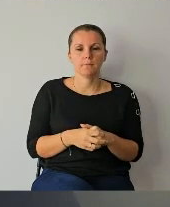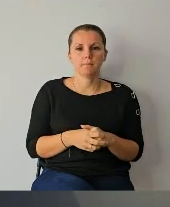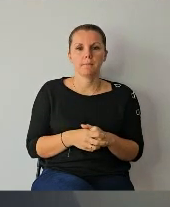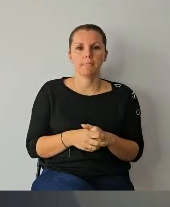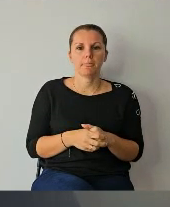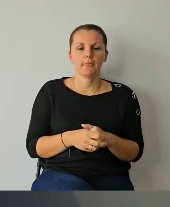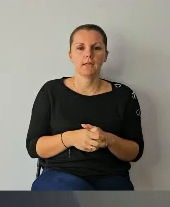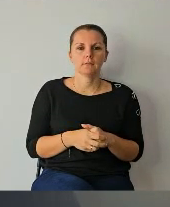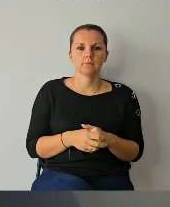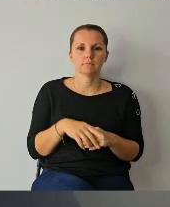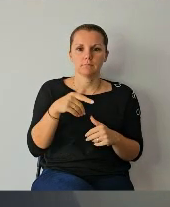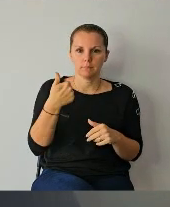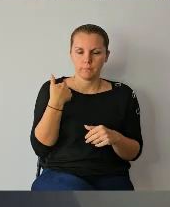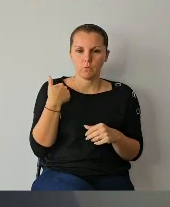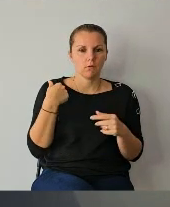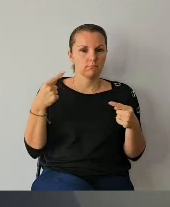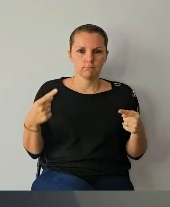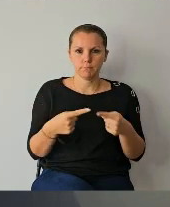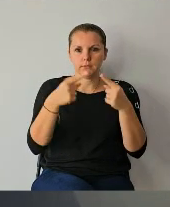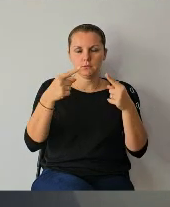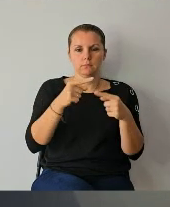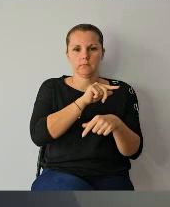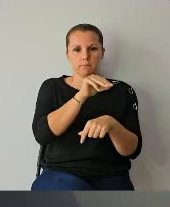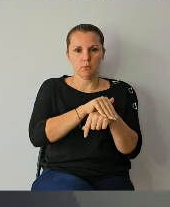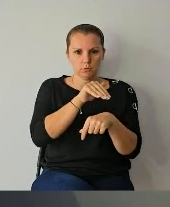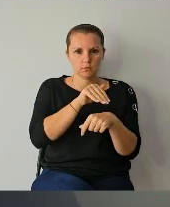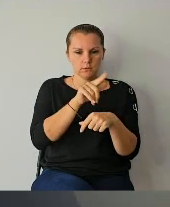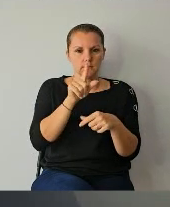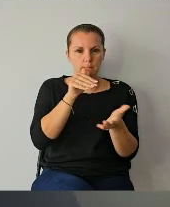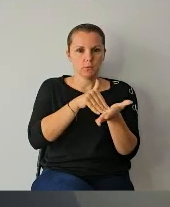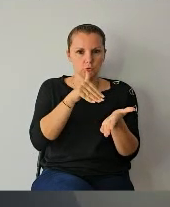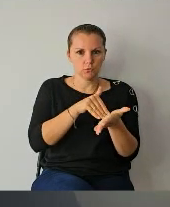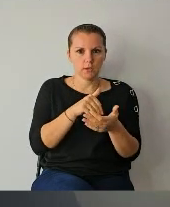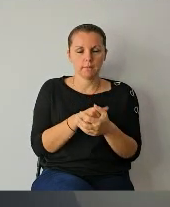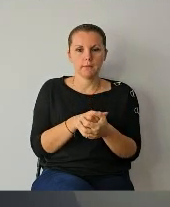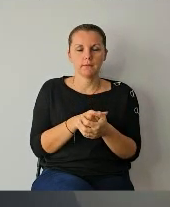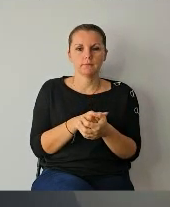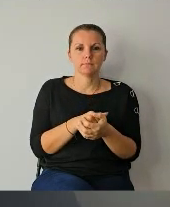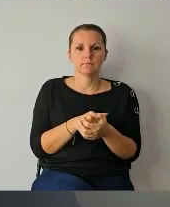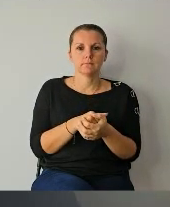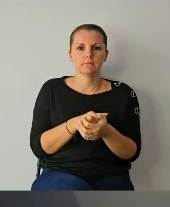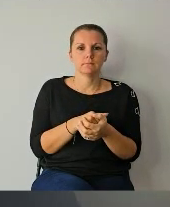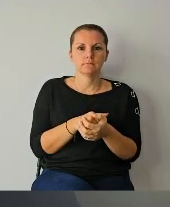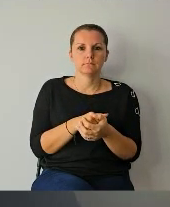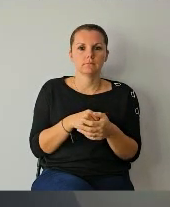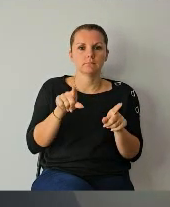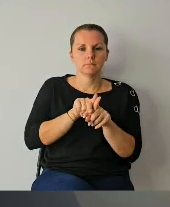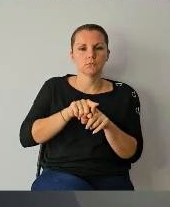była zgodnie z potrzebami i w placówkach ze specjalistycznej pomocy korzystało